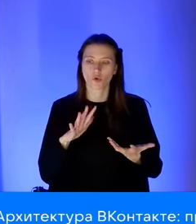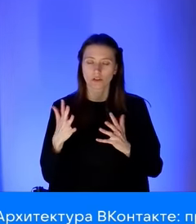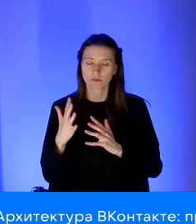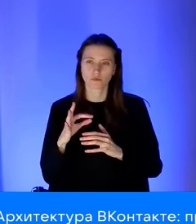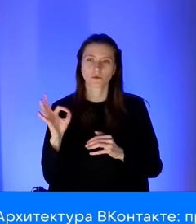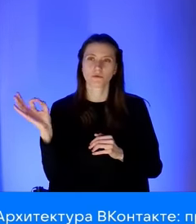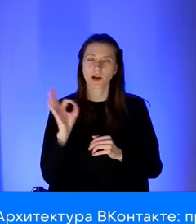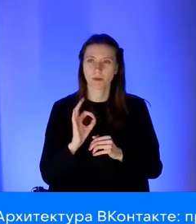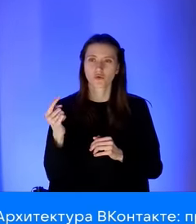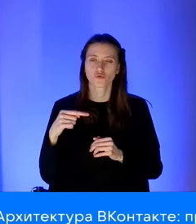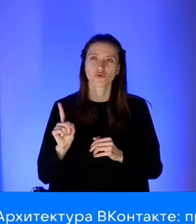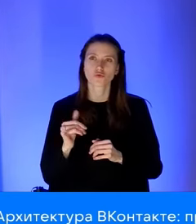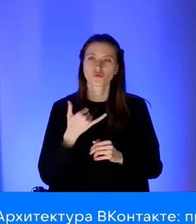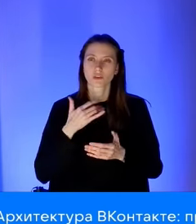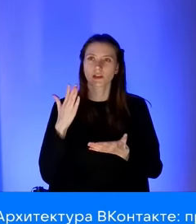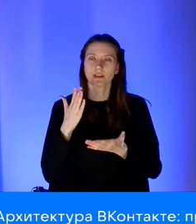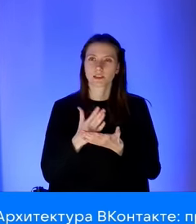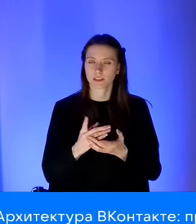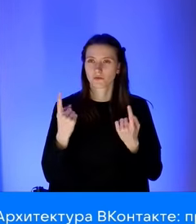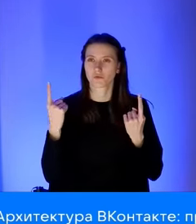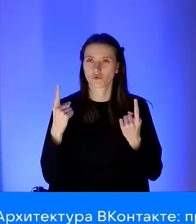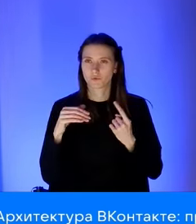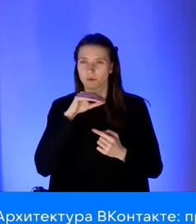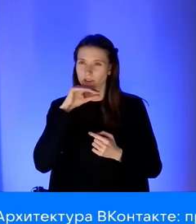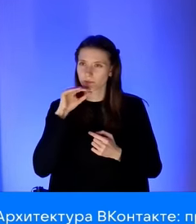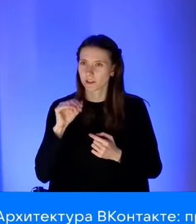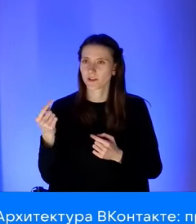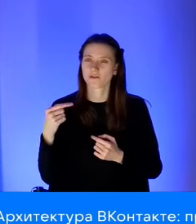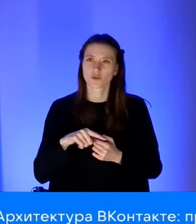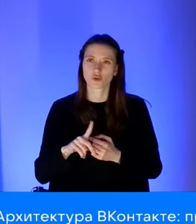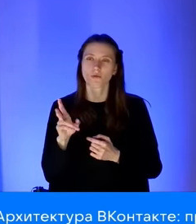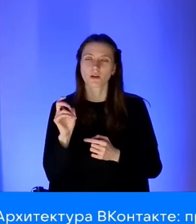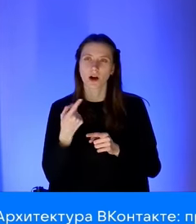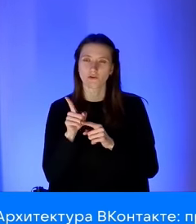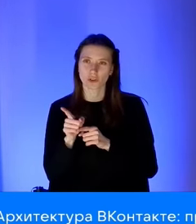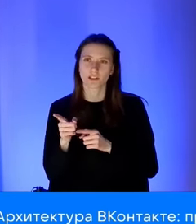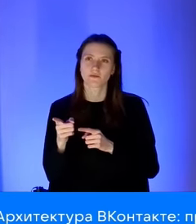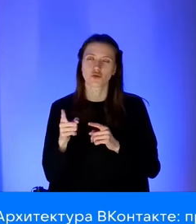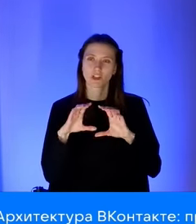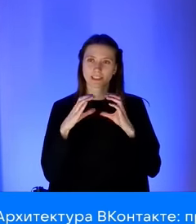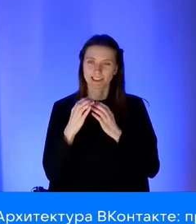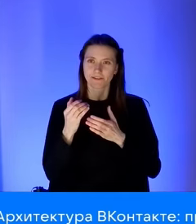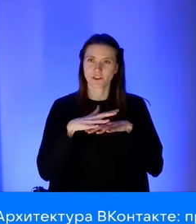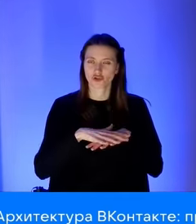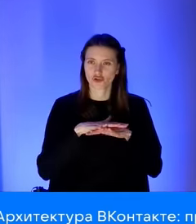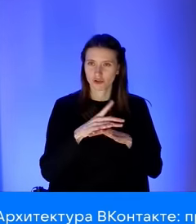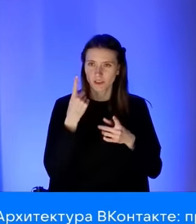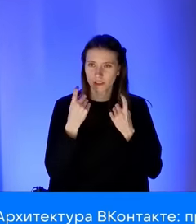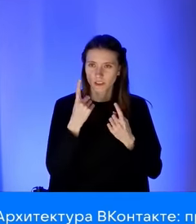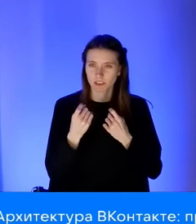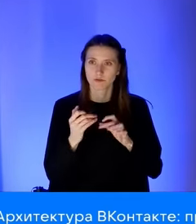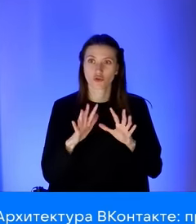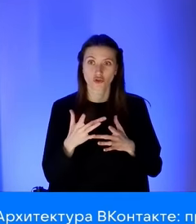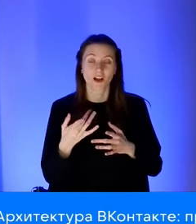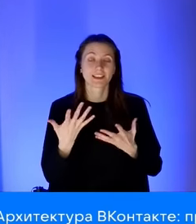что у нас есть большая экспертиза в том как эти движки устроены поэтому когда наступает авария она